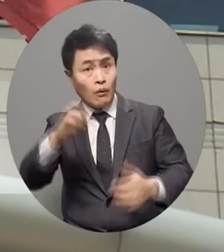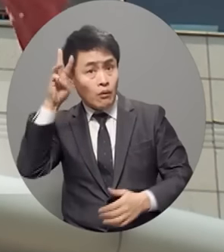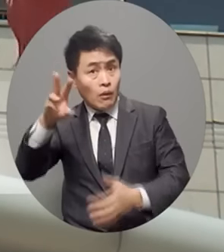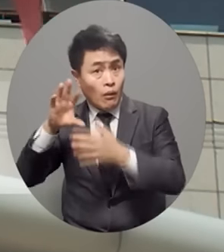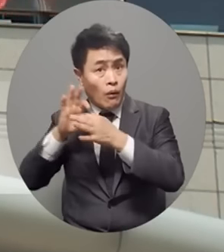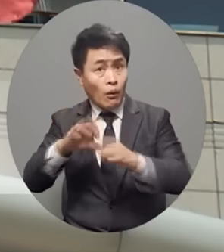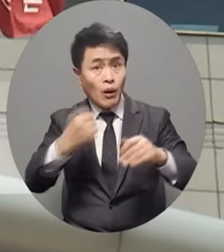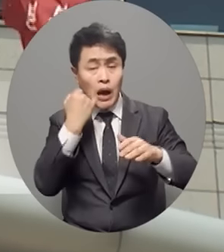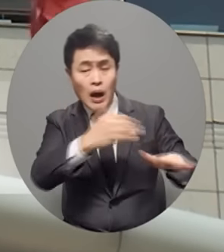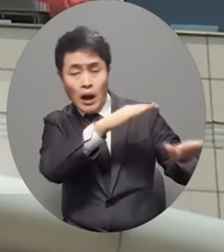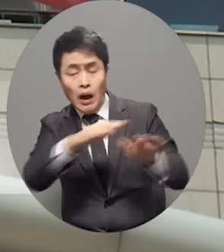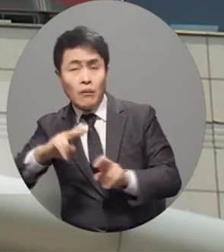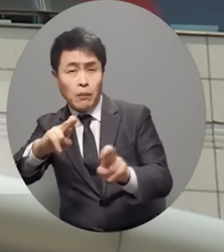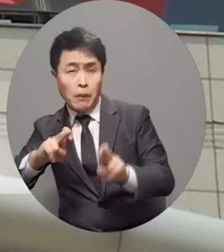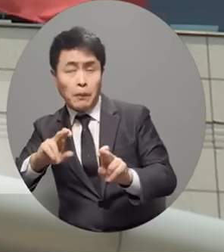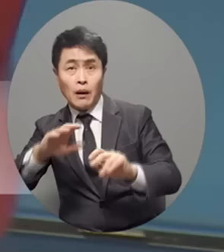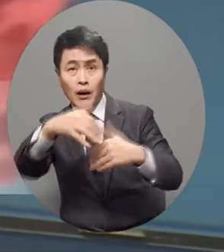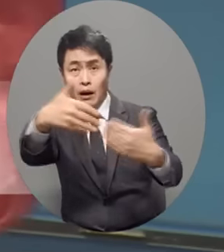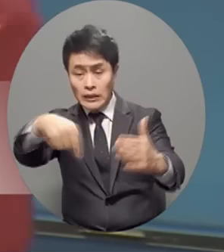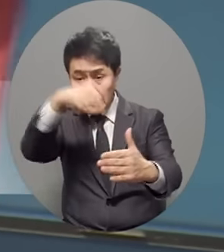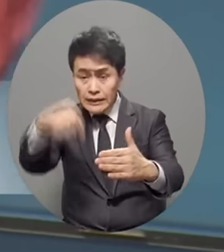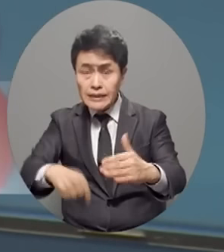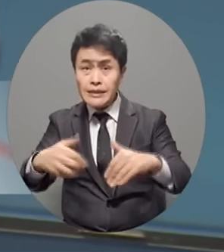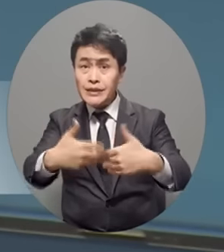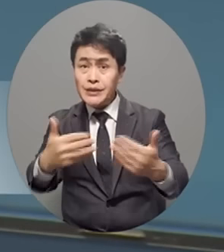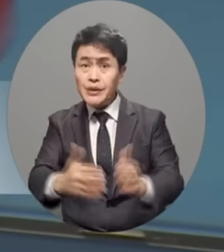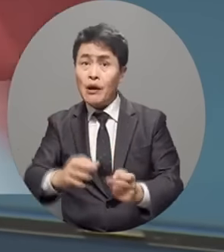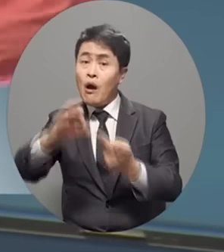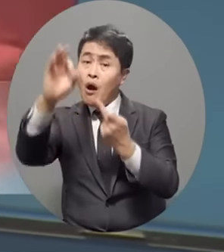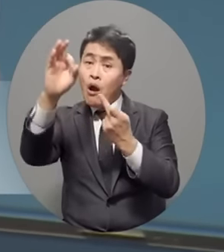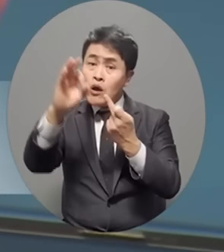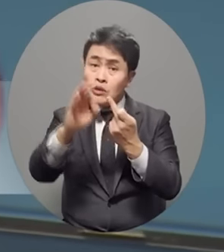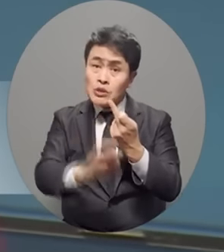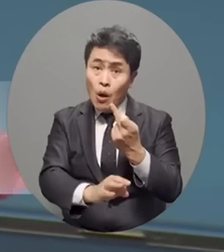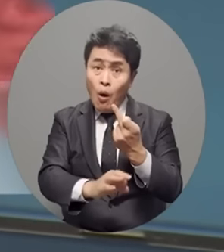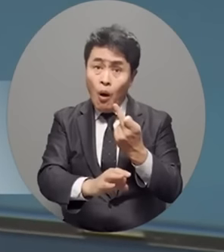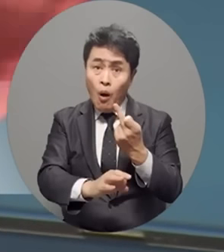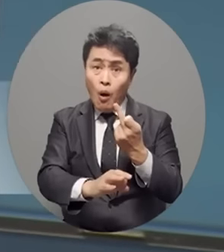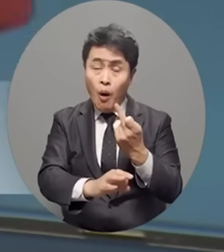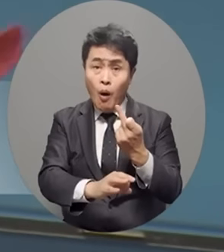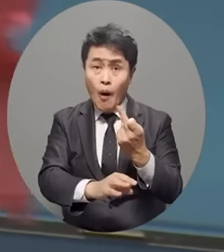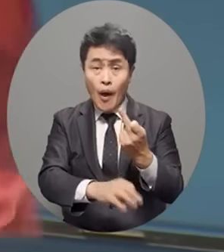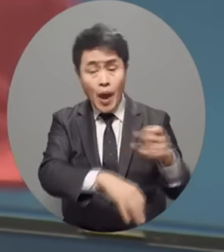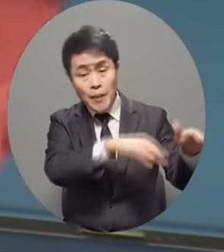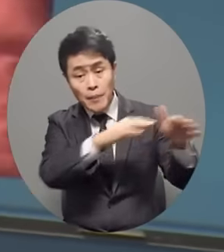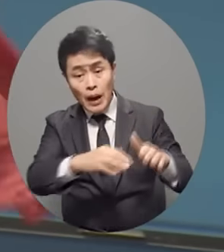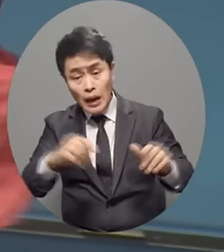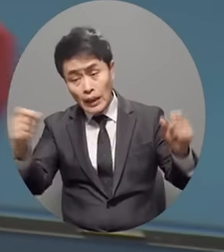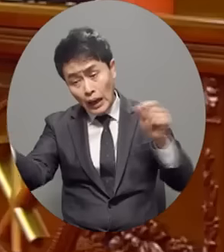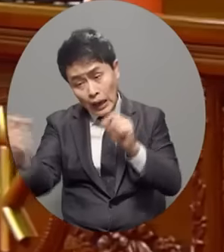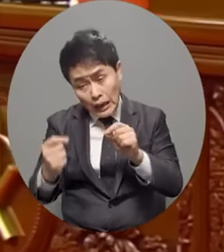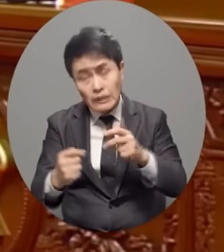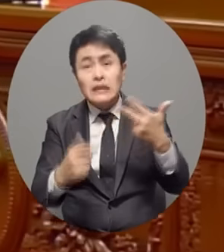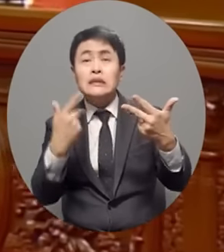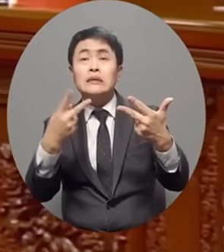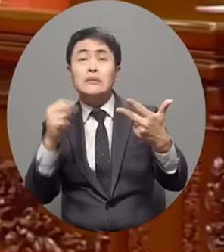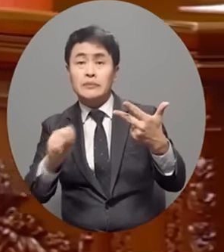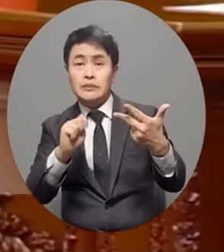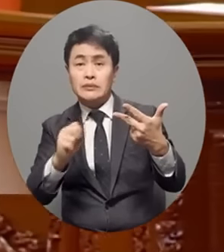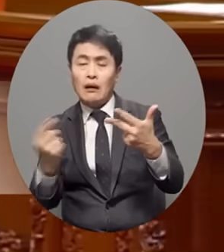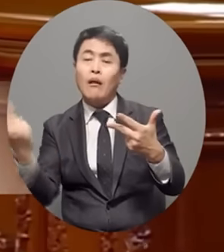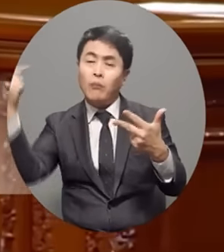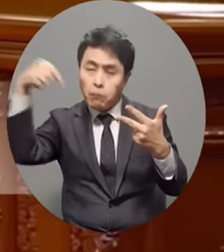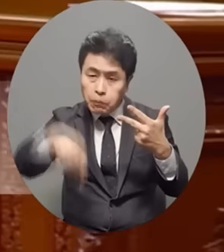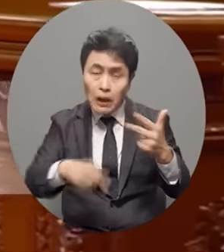해안포 사격을 실시했는데 이 중 일부는 서해 북방 한계선 7km까지 근접했습니다. 북한의 이런